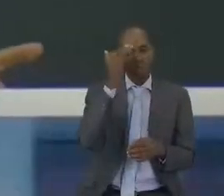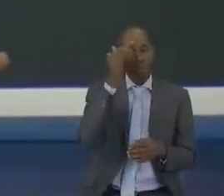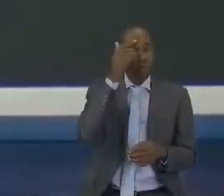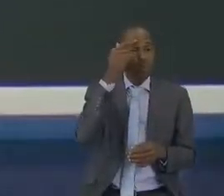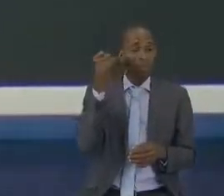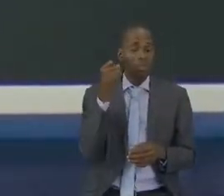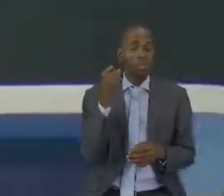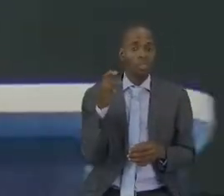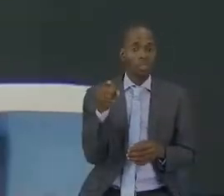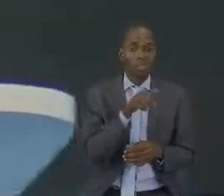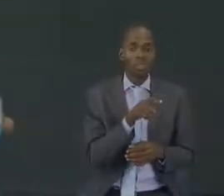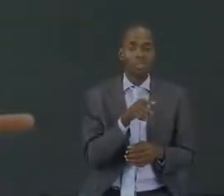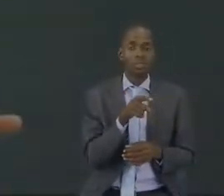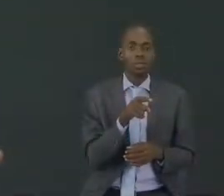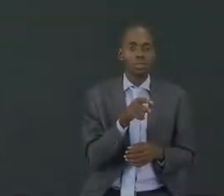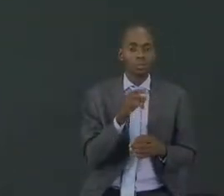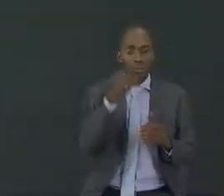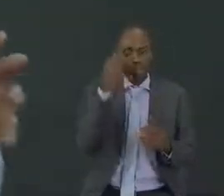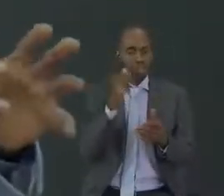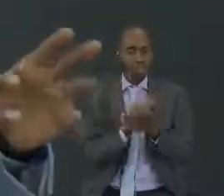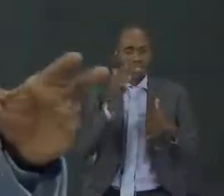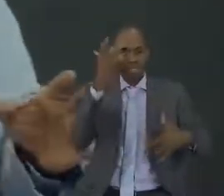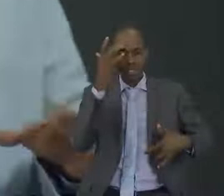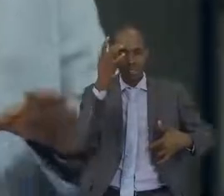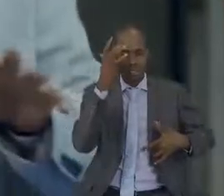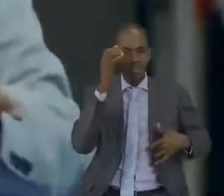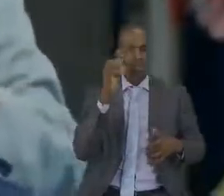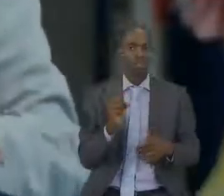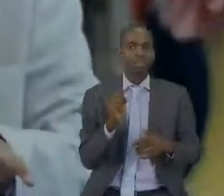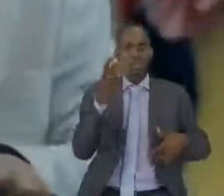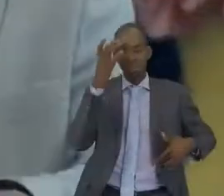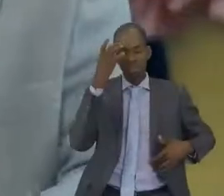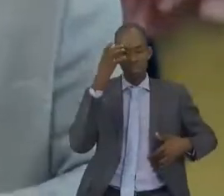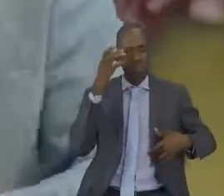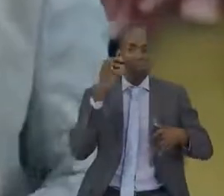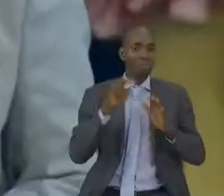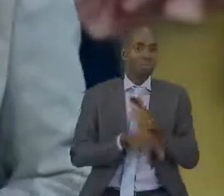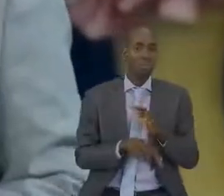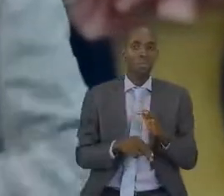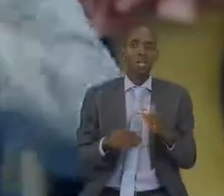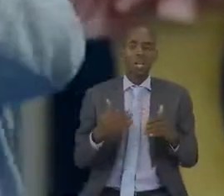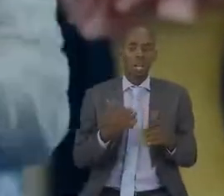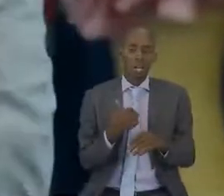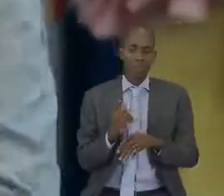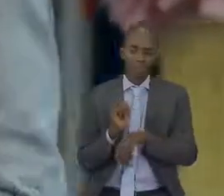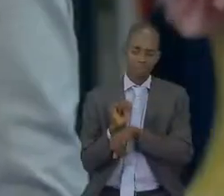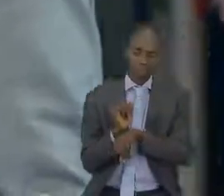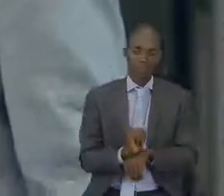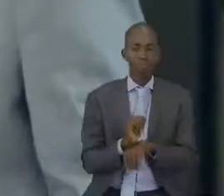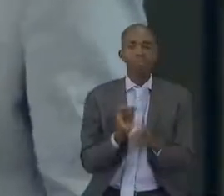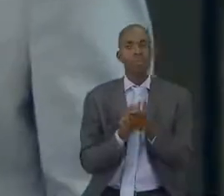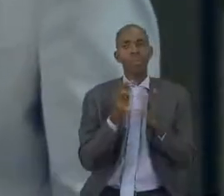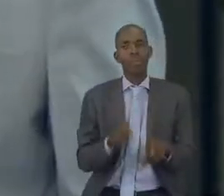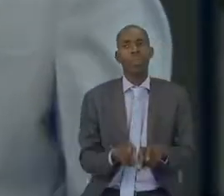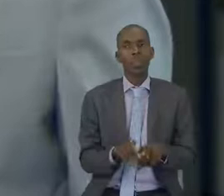Parce que cette maladie, cette infirmité, le lit. Nous disons qu'il